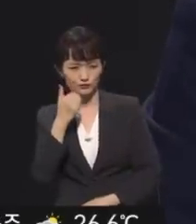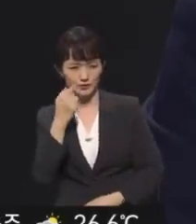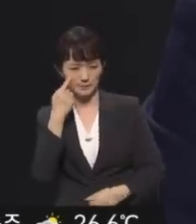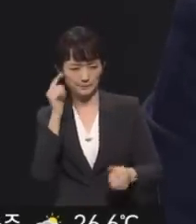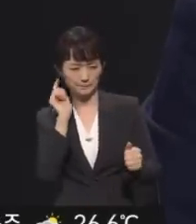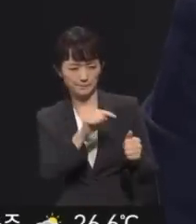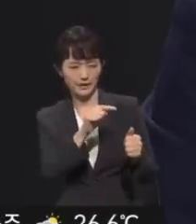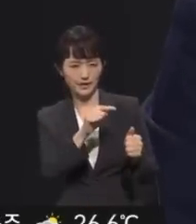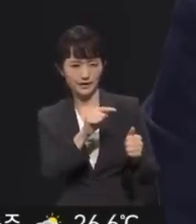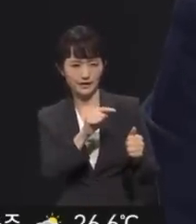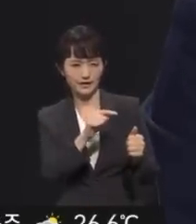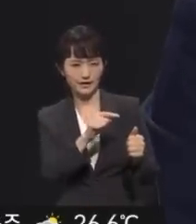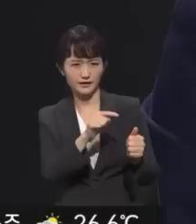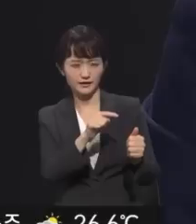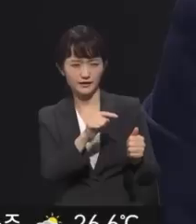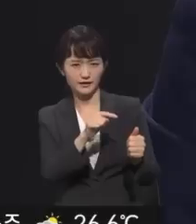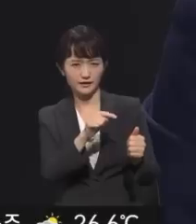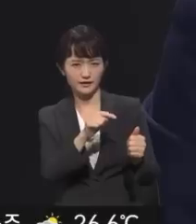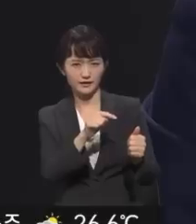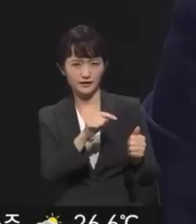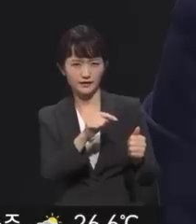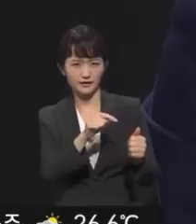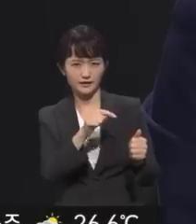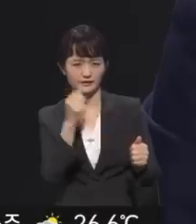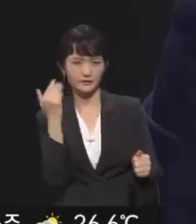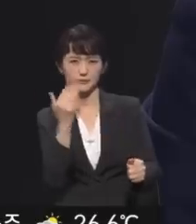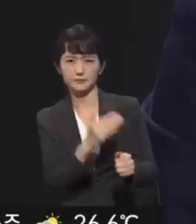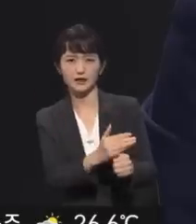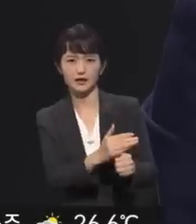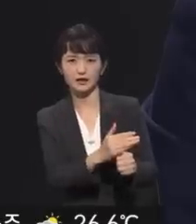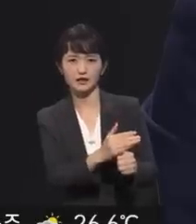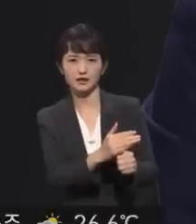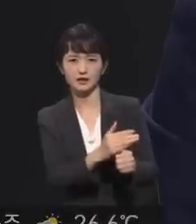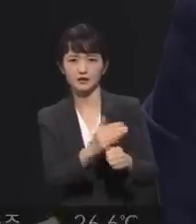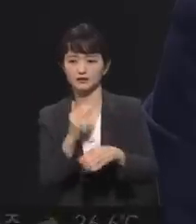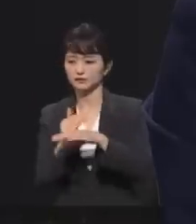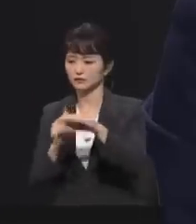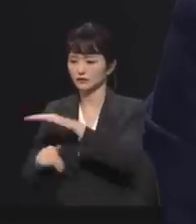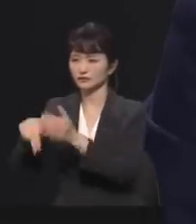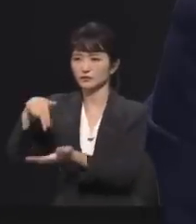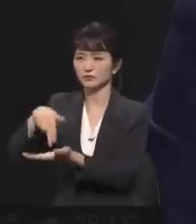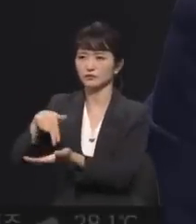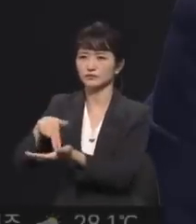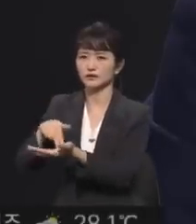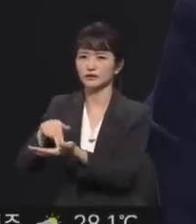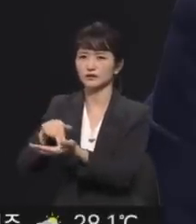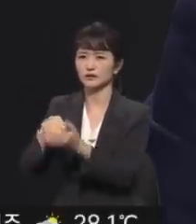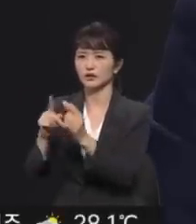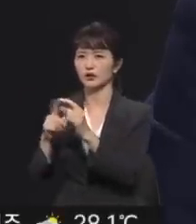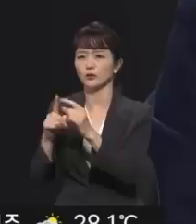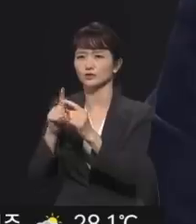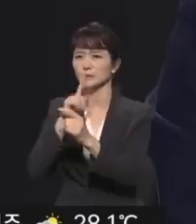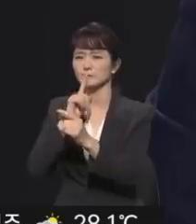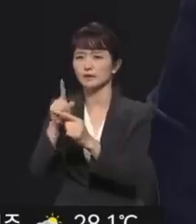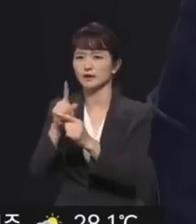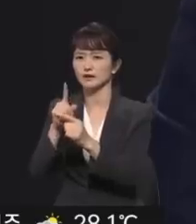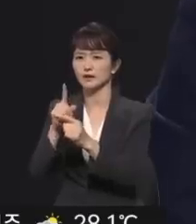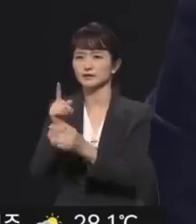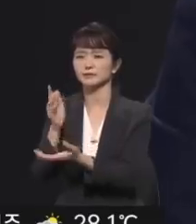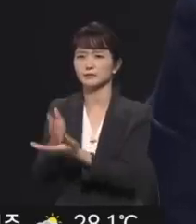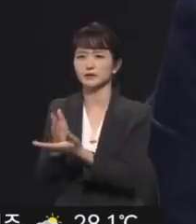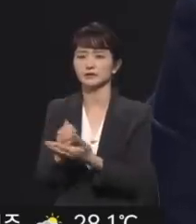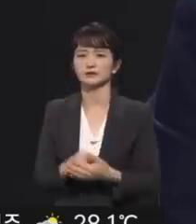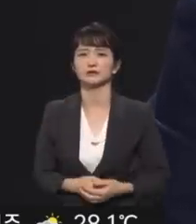이야기 사실은 당대표가 해서는 안되는 품격있는 단을 쓴단 말이에요 이런걸 이제는 멈춰야 됩니다 그러니까 일단은 사법부 로 가져간 것도